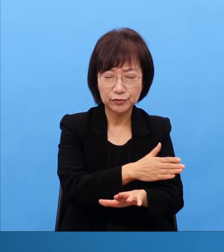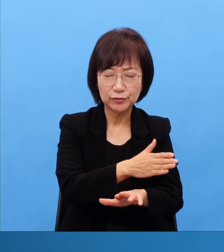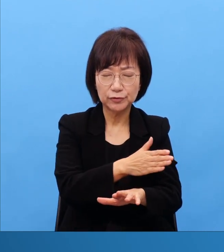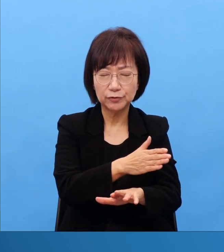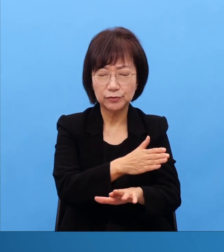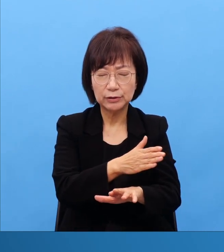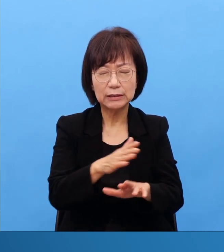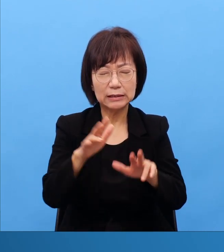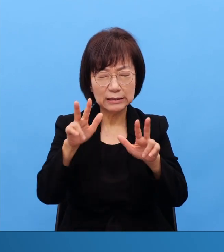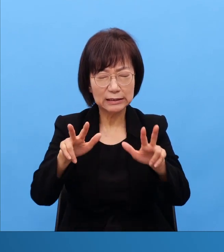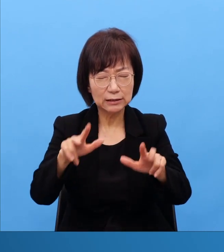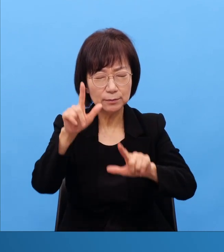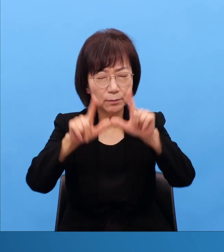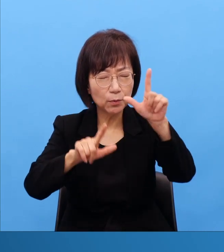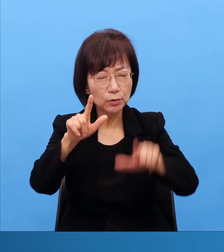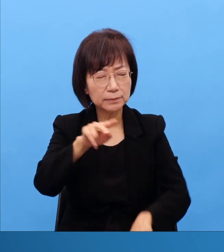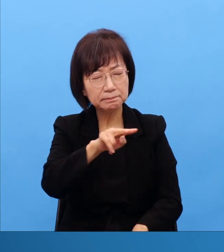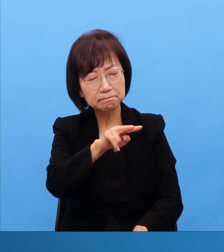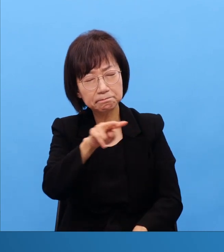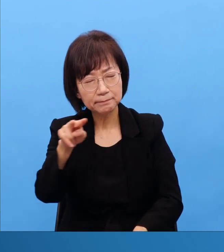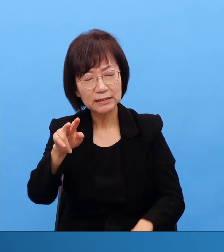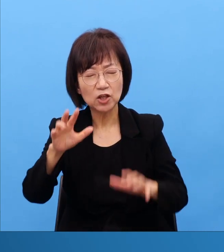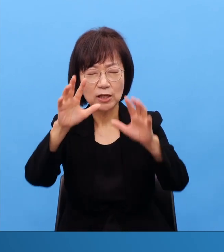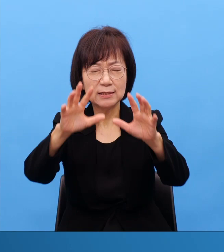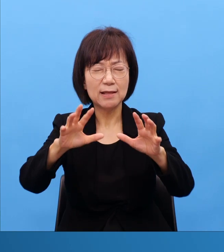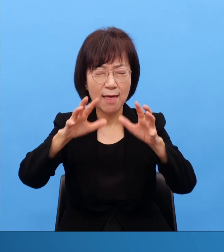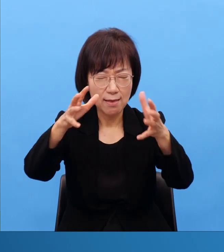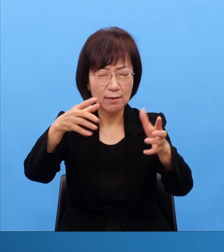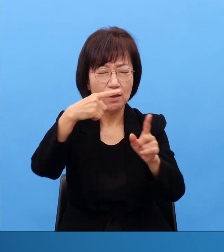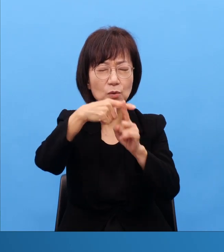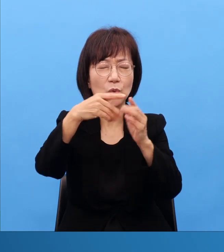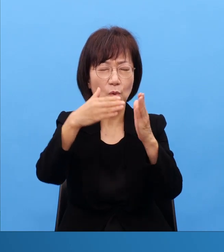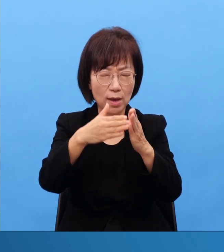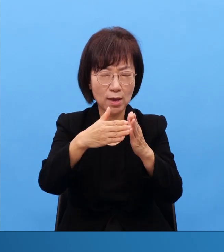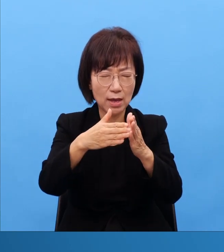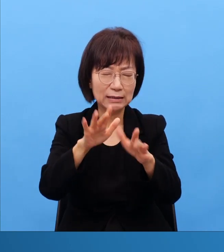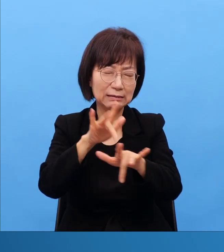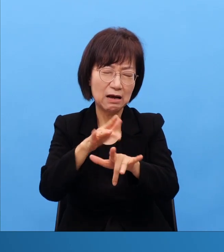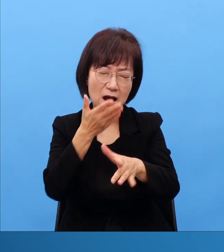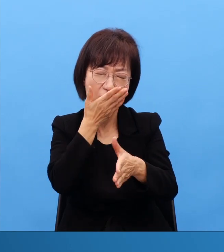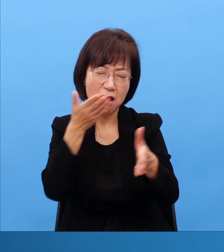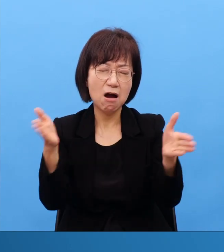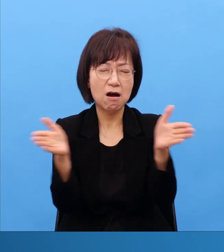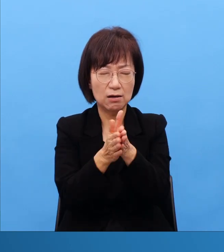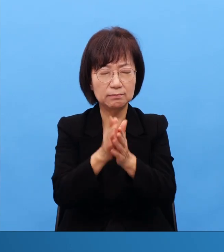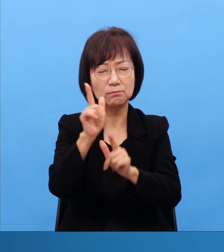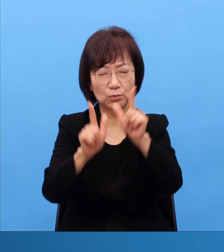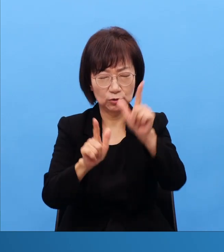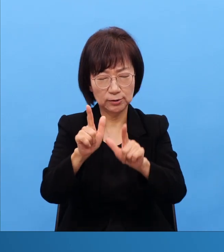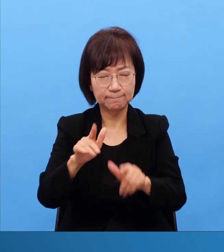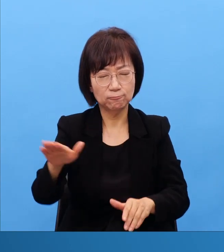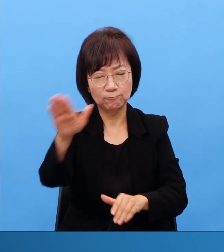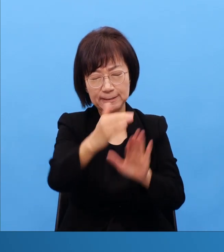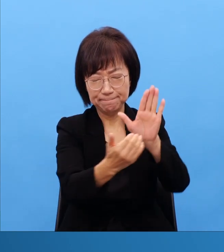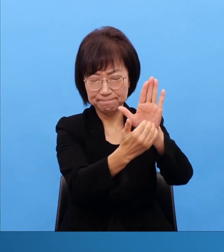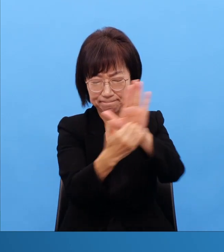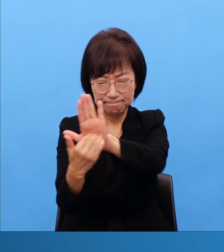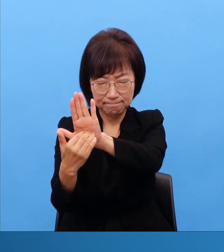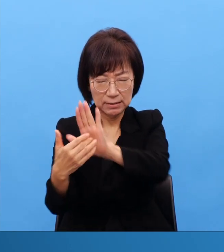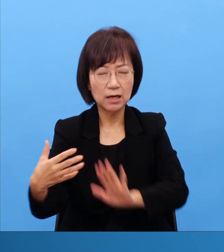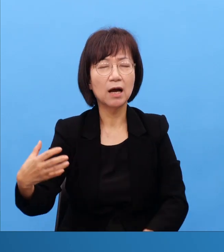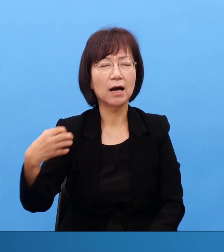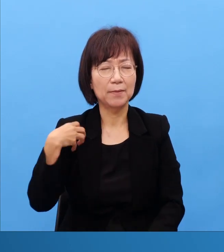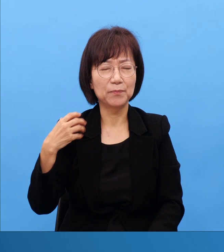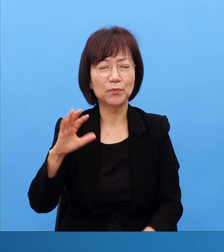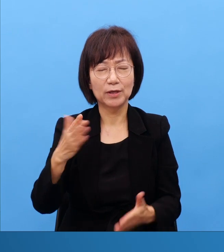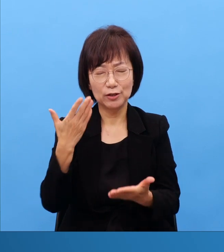흑암을 따라가고 있습니다. 막는 자 되게 해 주옵소서. We see that nowadays there are even churches that are following after the forces of darkness. Help us to stand as the ones who will block